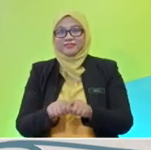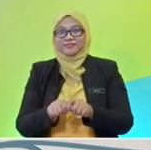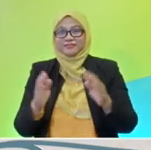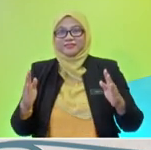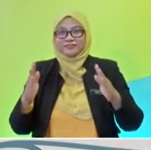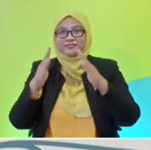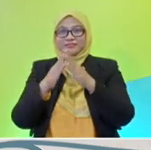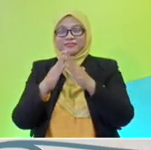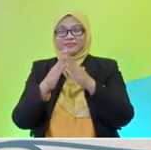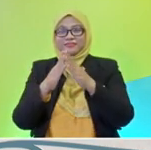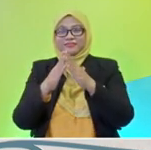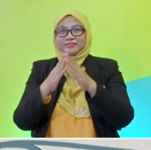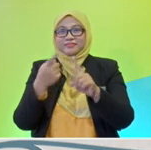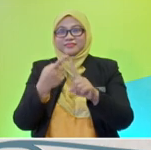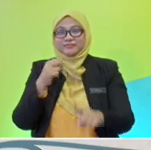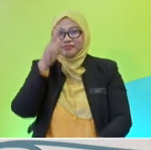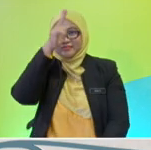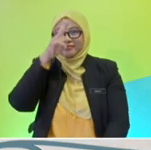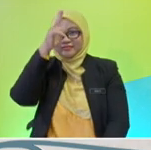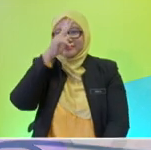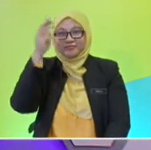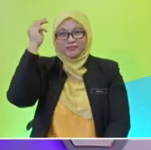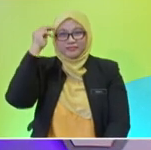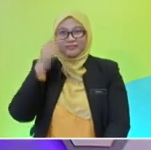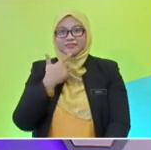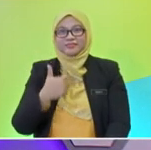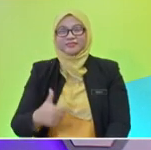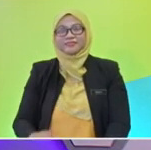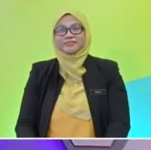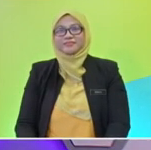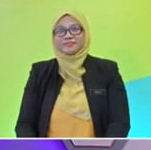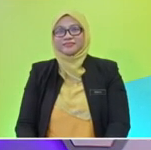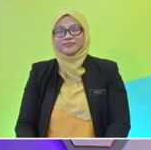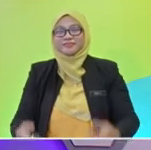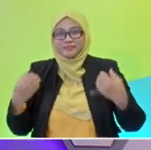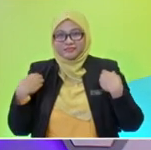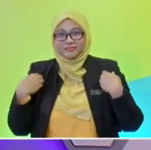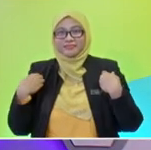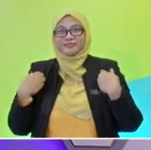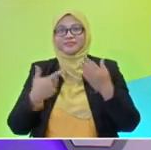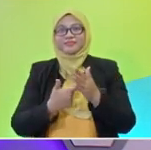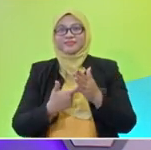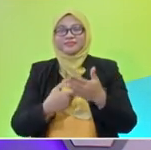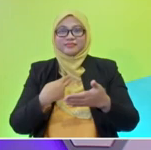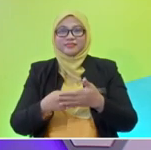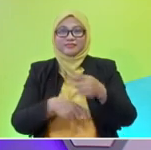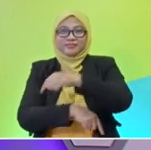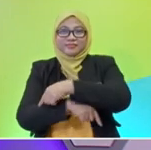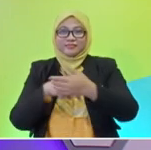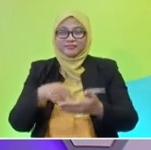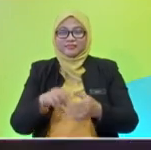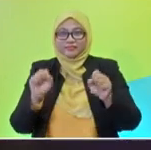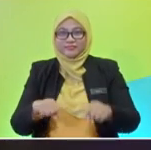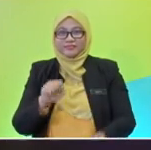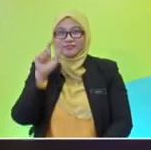dan setiap daripada Monumen ataupun tinggalan sejarah ini sebenarnya masih wujud sehingga kali ini Yani dan dapat kita lewati lah